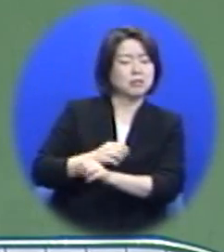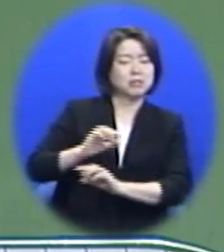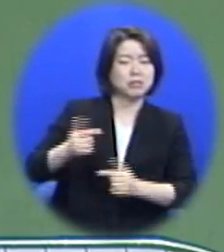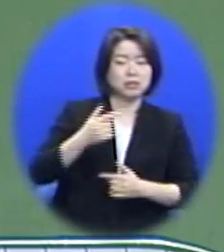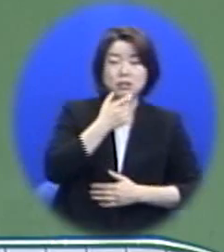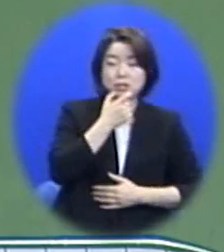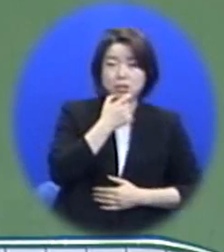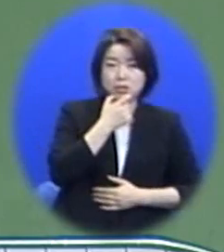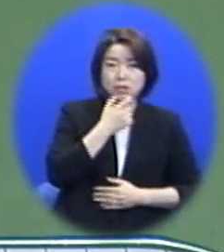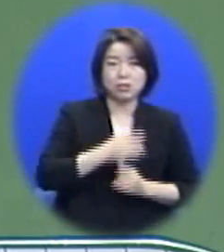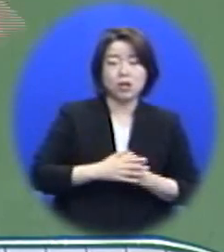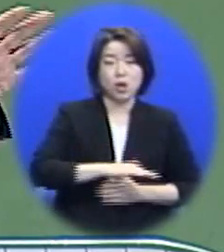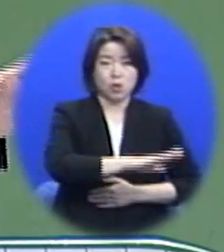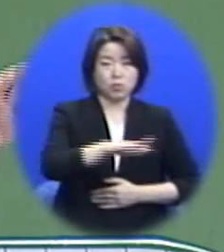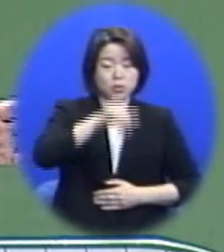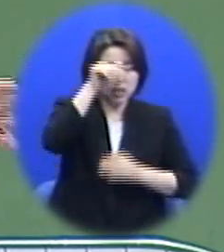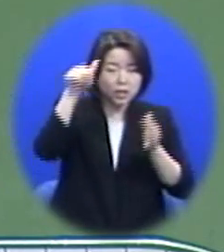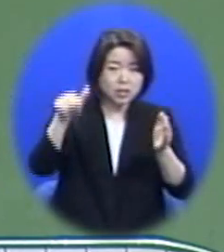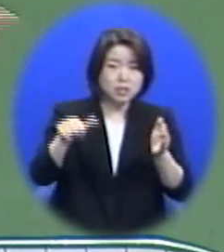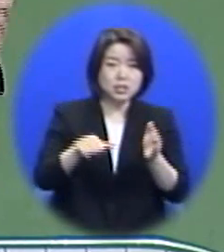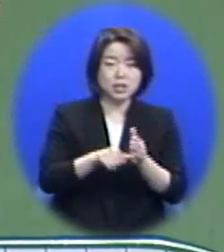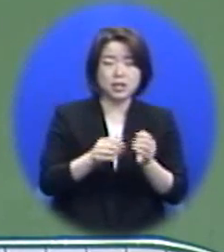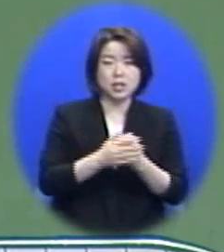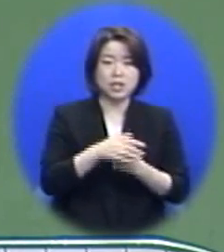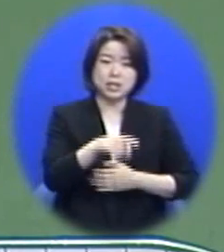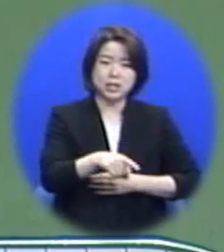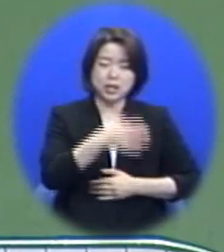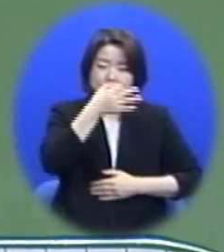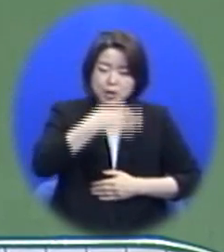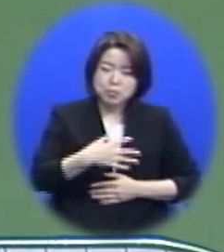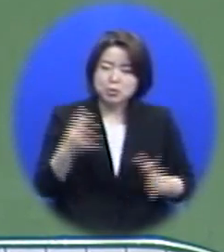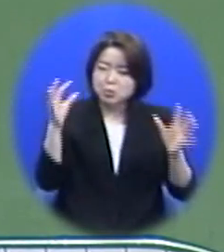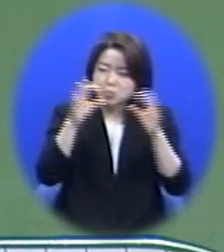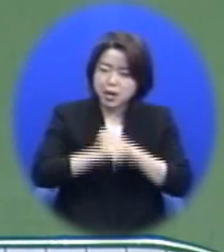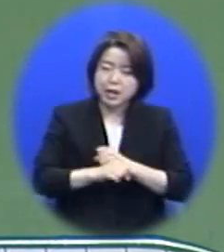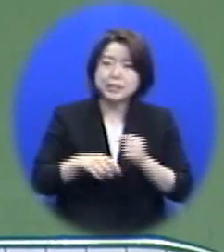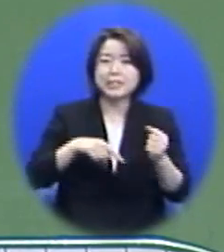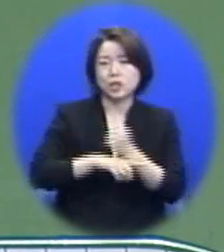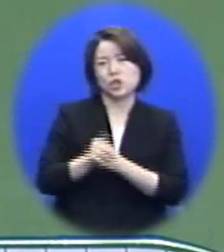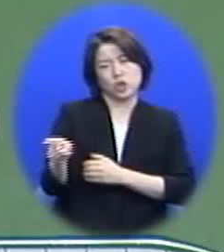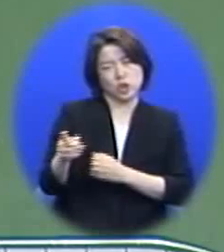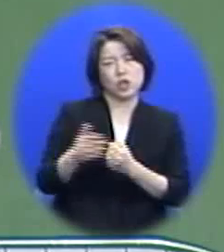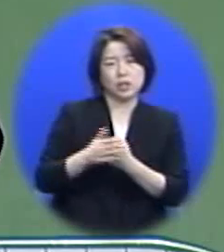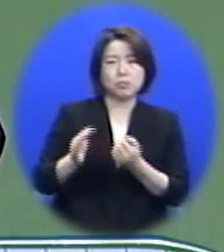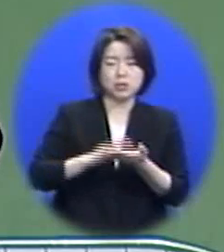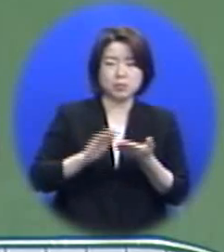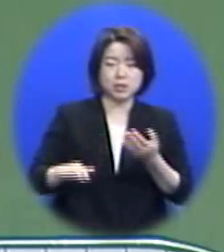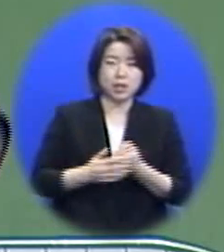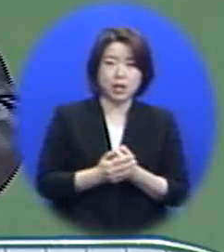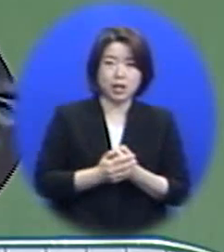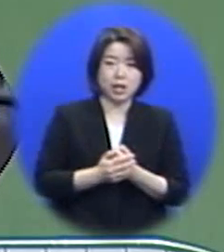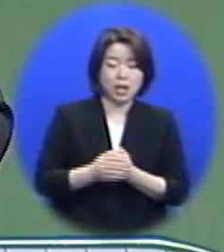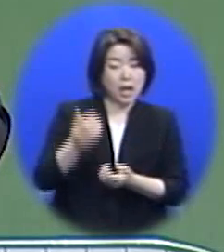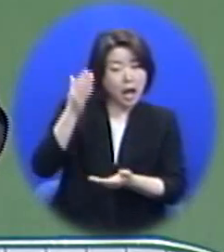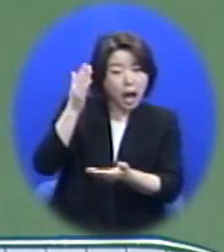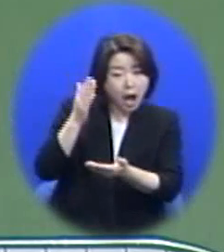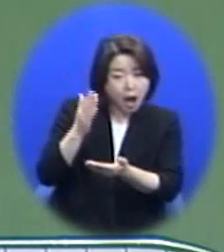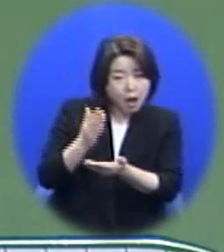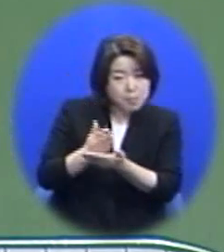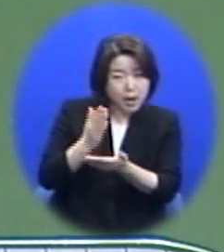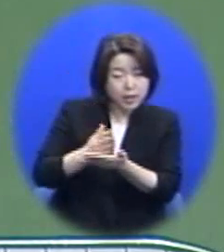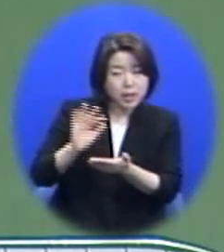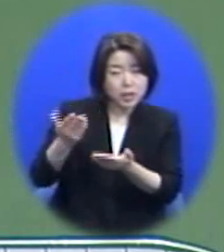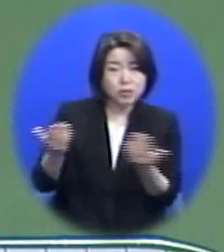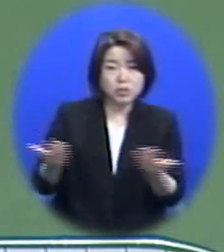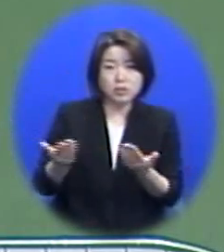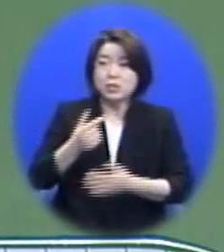인생이 이렇게 힘들고 망가진 이유는 다 그 이유 때문입니다 하지 말아야 될 것은 그렇게 하고 싶고 해야